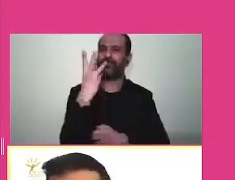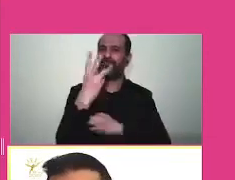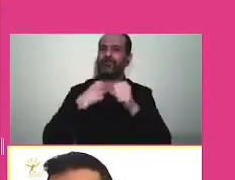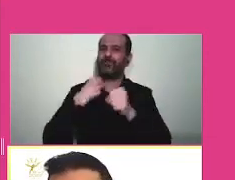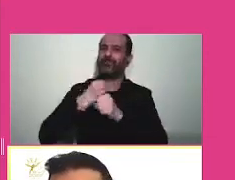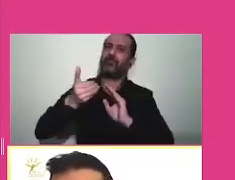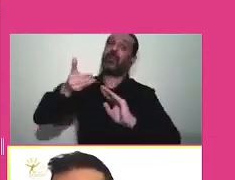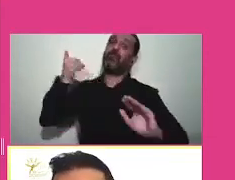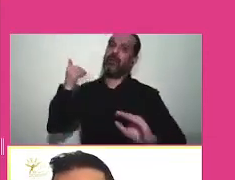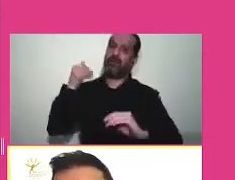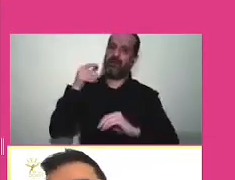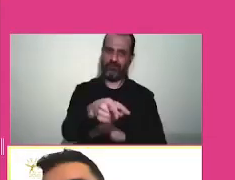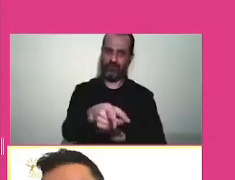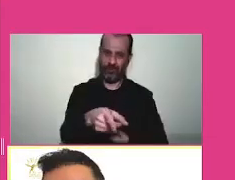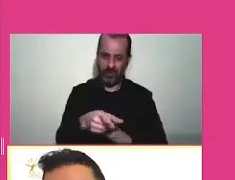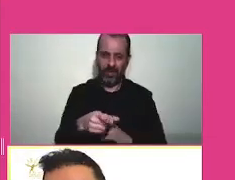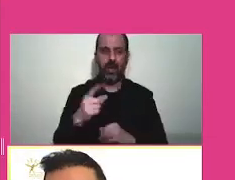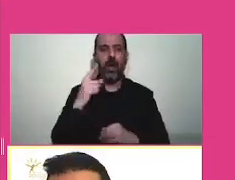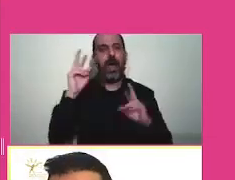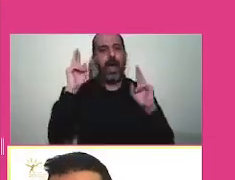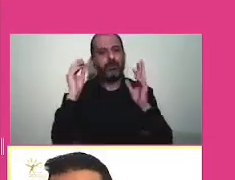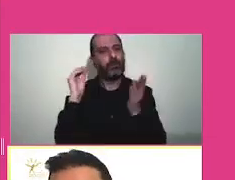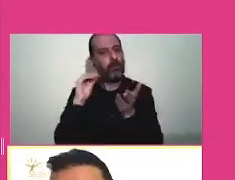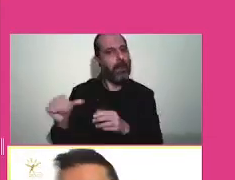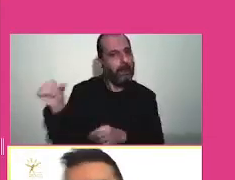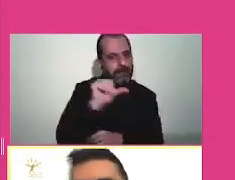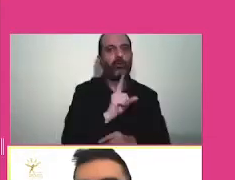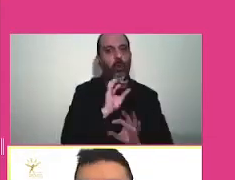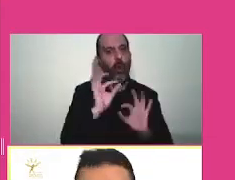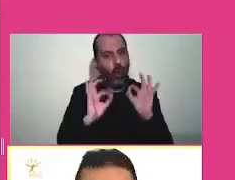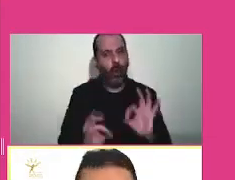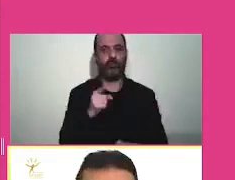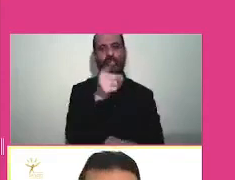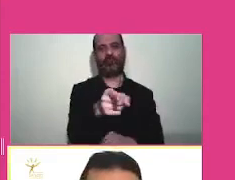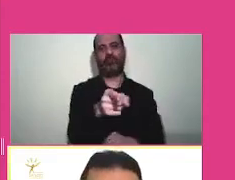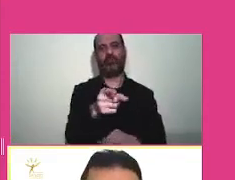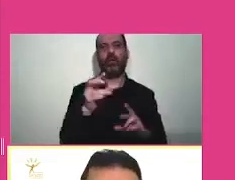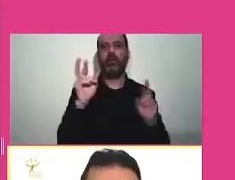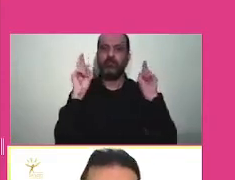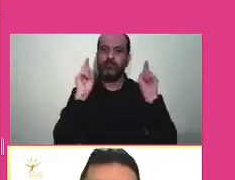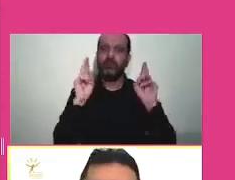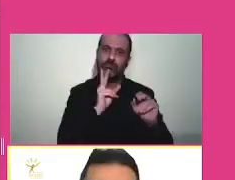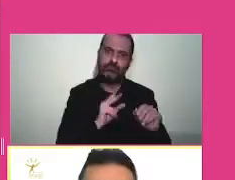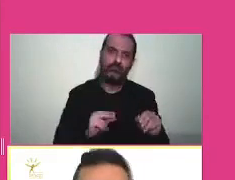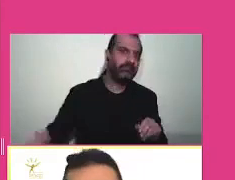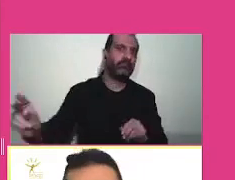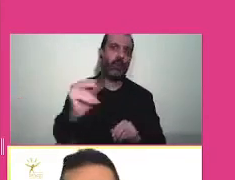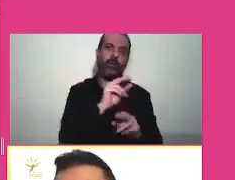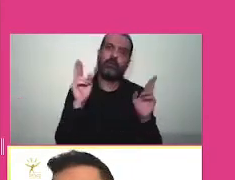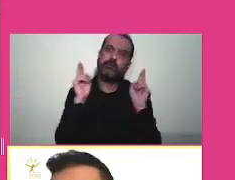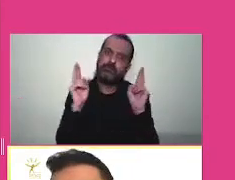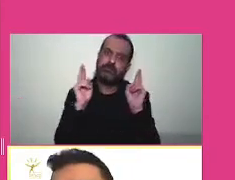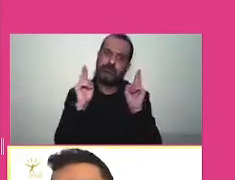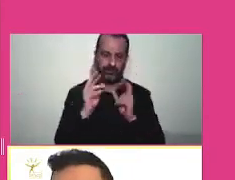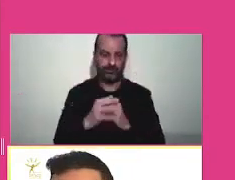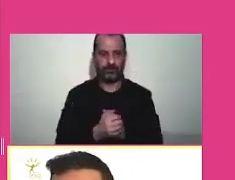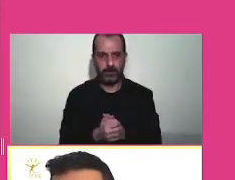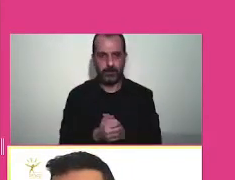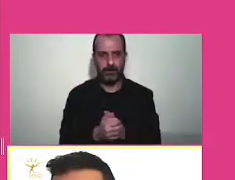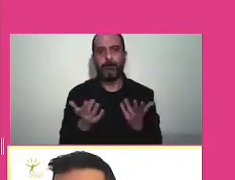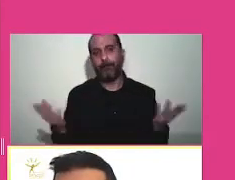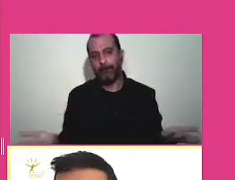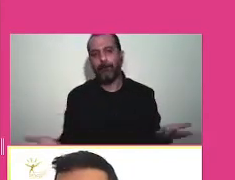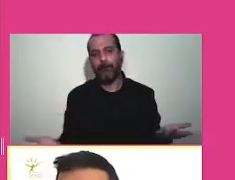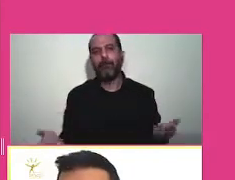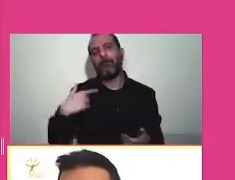φτάσουμε, πιστεύω, όσο γίνεται πιο σύντομα. Αυτή είναι και η ευχή, νομίζω, όλων μας. Λοιπόν, ποιος ήταν ο ρόλος